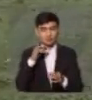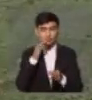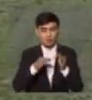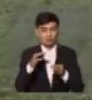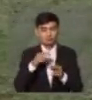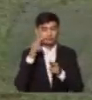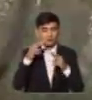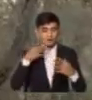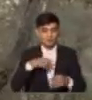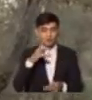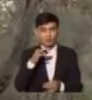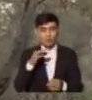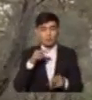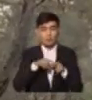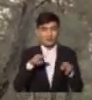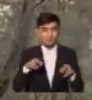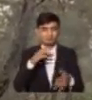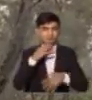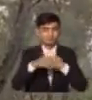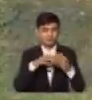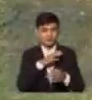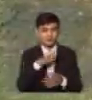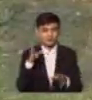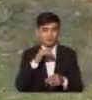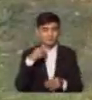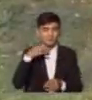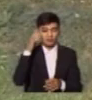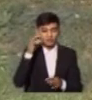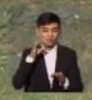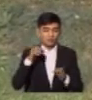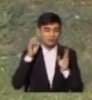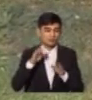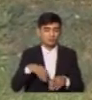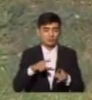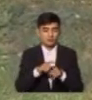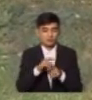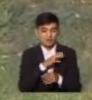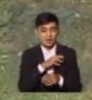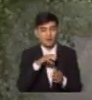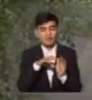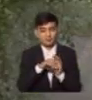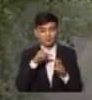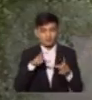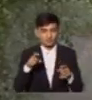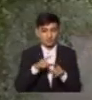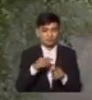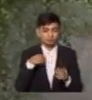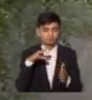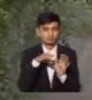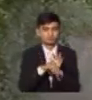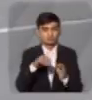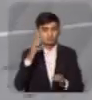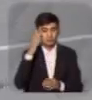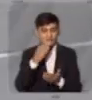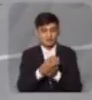шағым түсірмепті. Партиядағы төңкерістен кейін саясаттан көңілім қалды деген ол демократиялық партияға қосылуға да дайын екен. Тіпті парламент